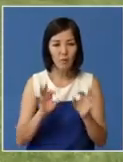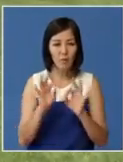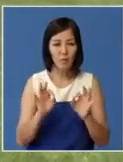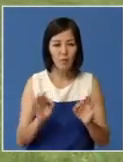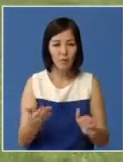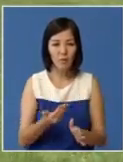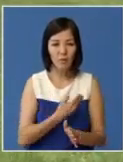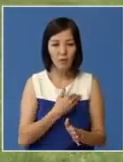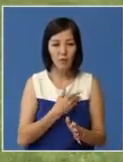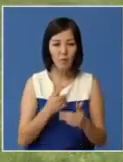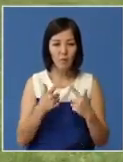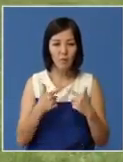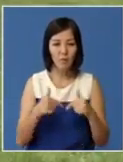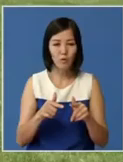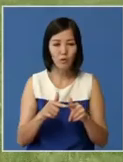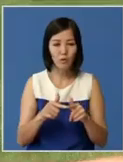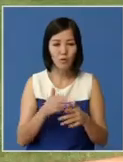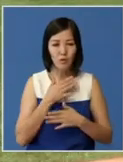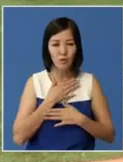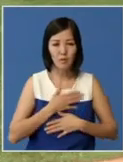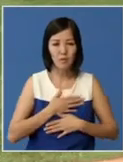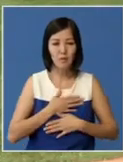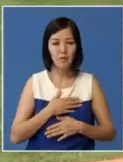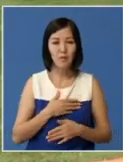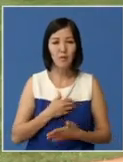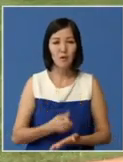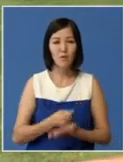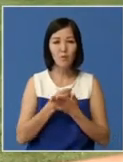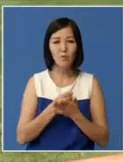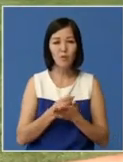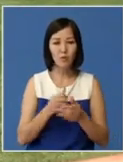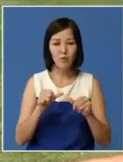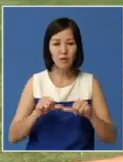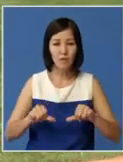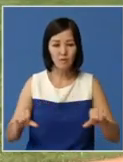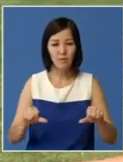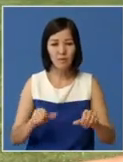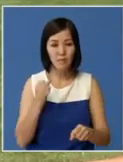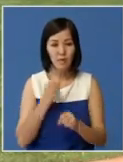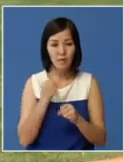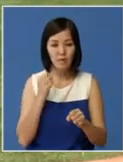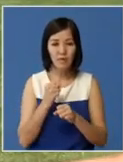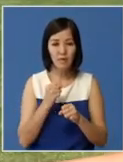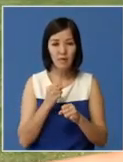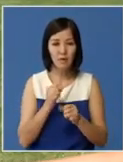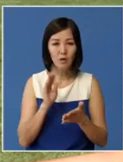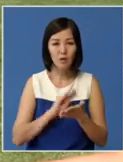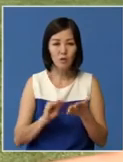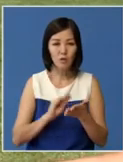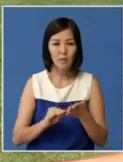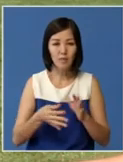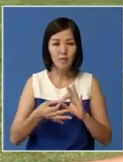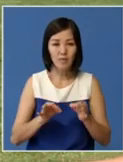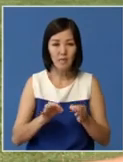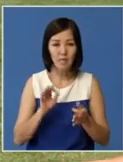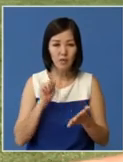еткен ұйымдастырушылық тарапқа дән риза. Қабылдау комиссиясында қаталдау келіп, әрбір журналистің құжатын нақты сәйкес